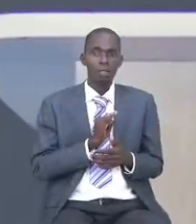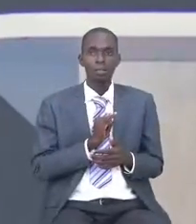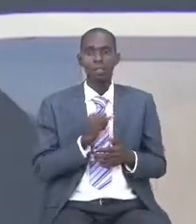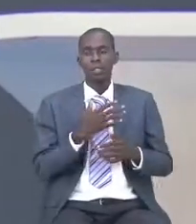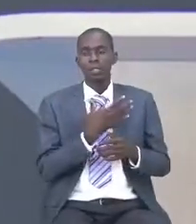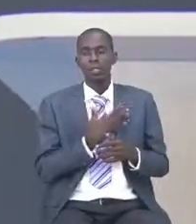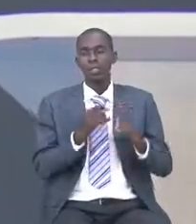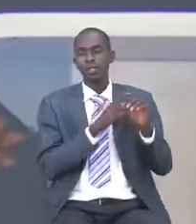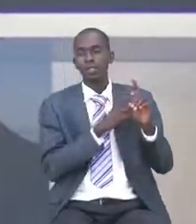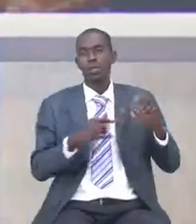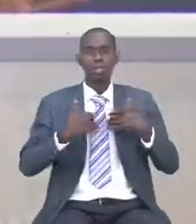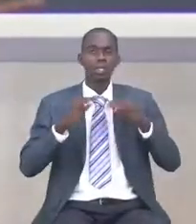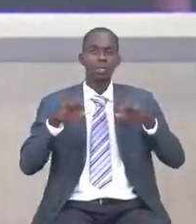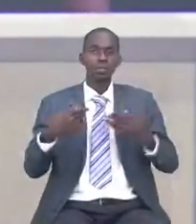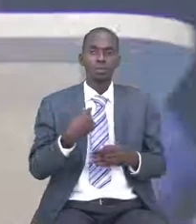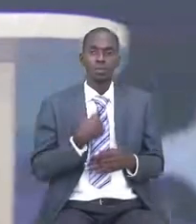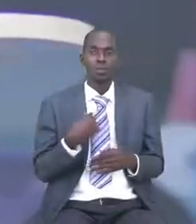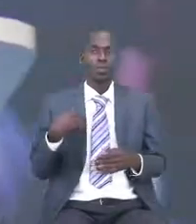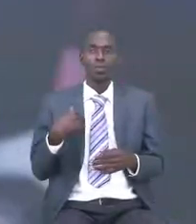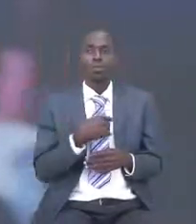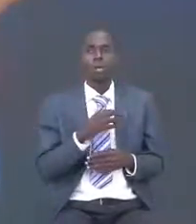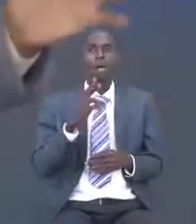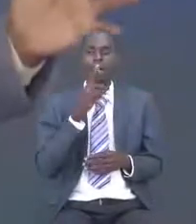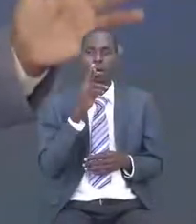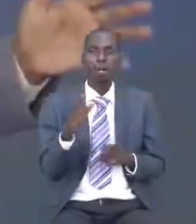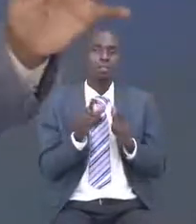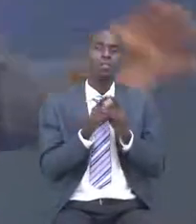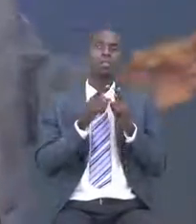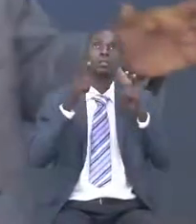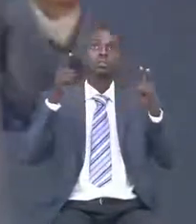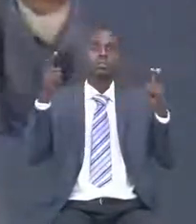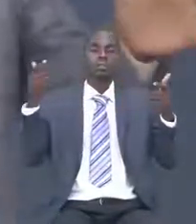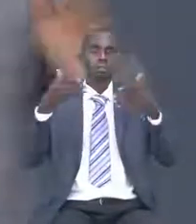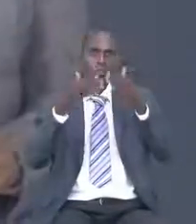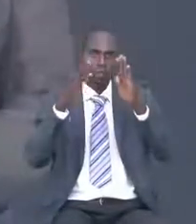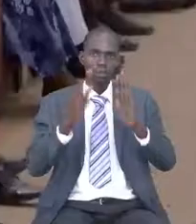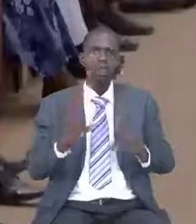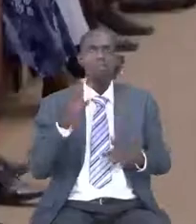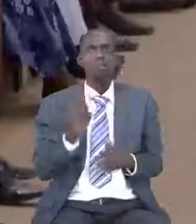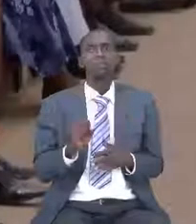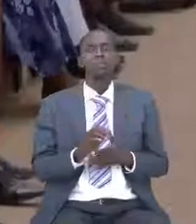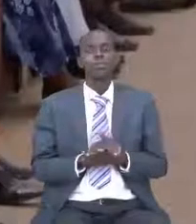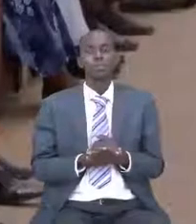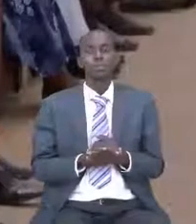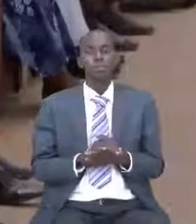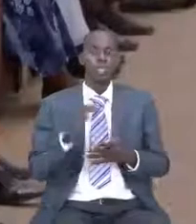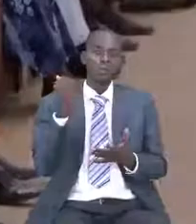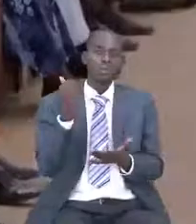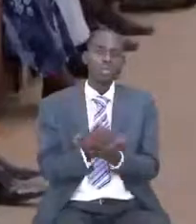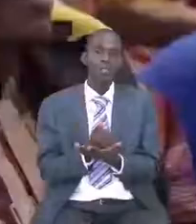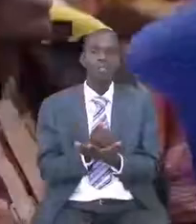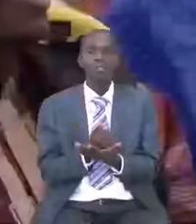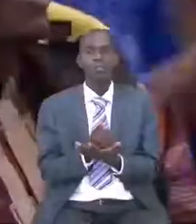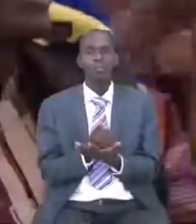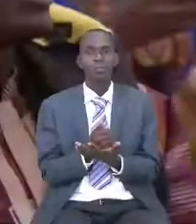maintenant, je suis le meneur de jeu. C'est moi que Dieu a placé là comme pionnier. Nous sommes extraordinaires,